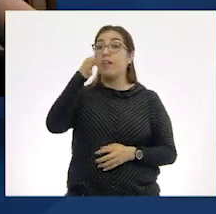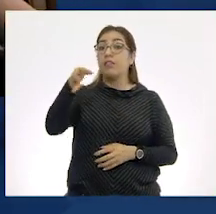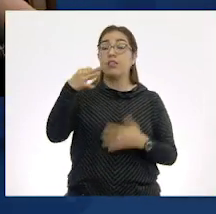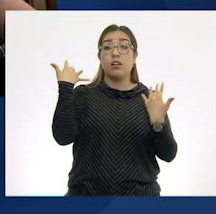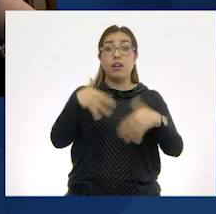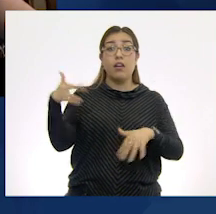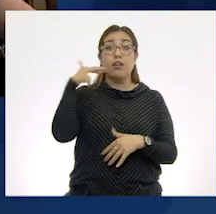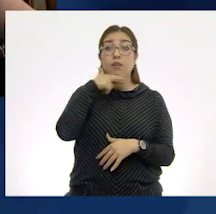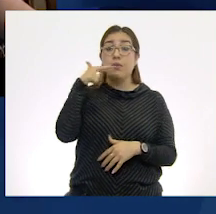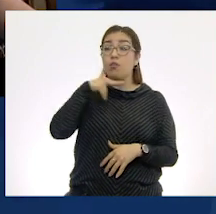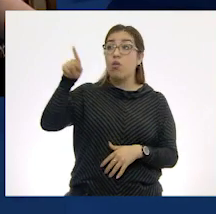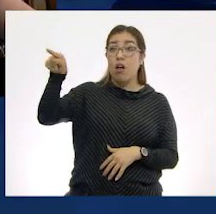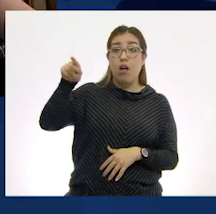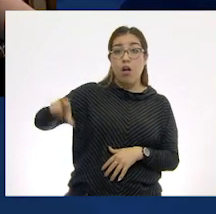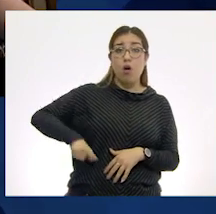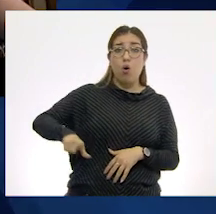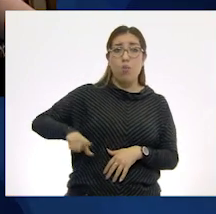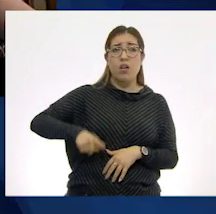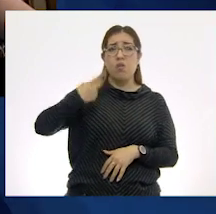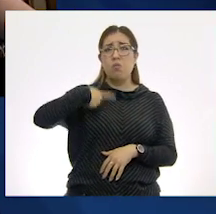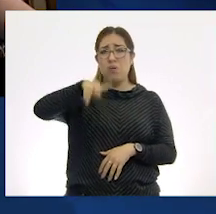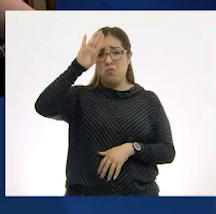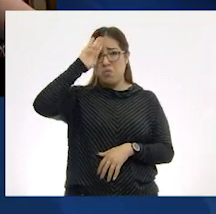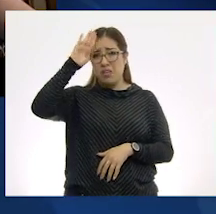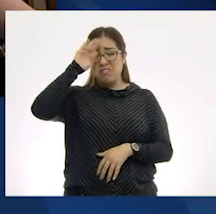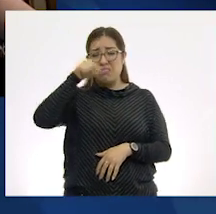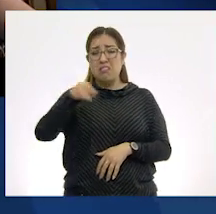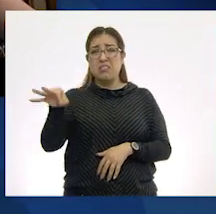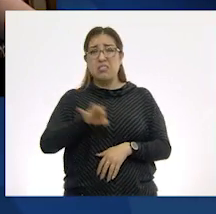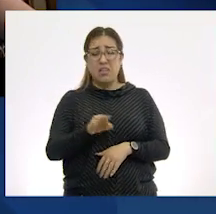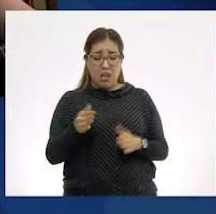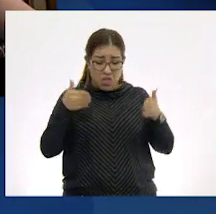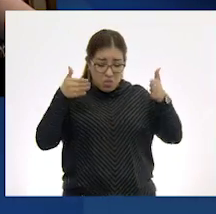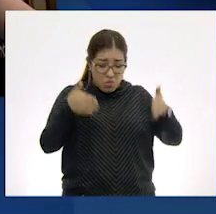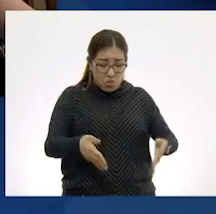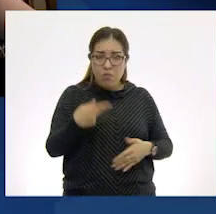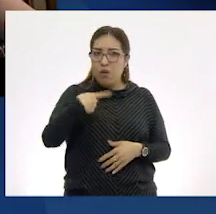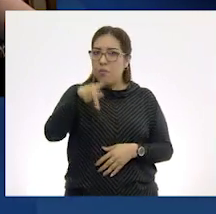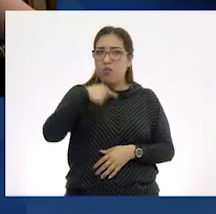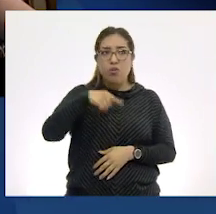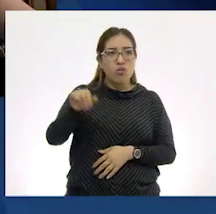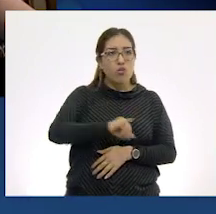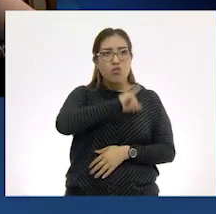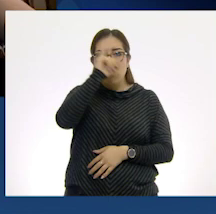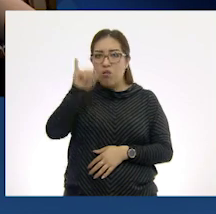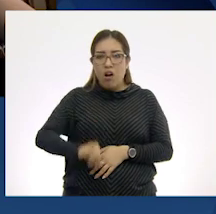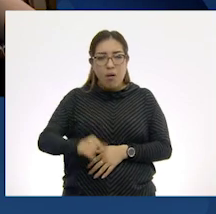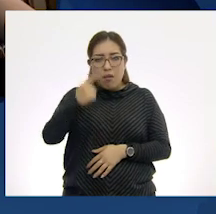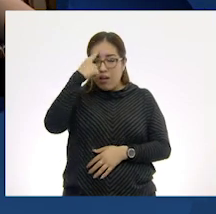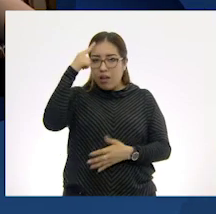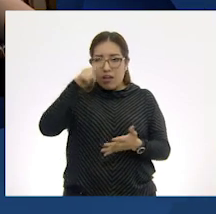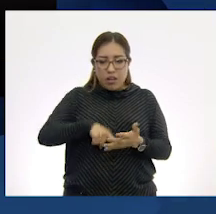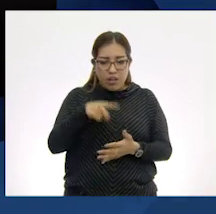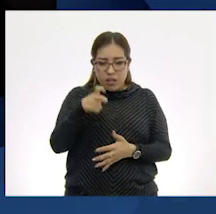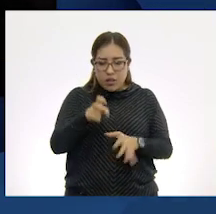我当时看不出，我以为是个古墓或者啥东西，没料想到这么大的规模。